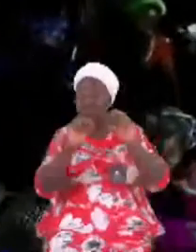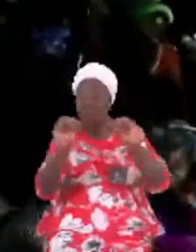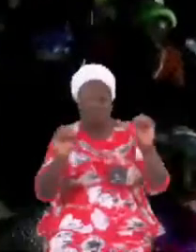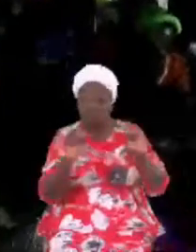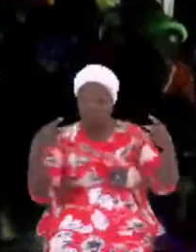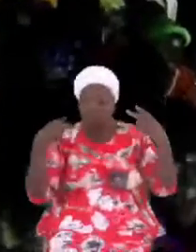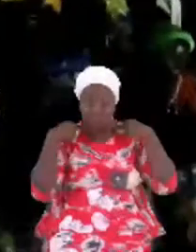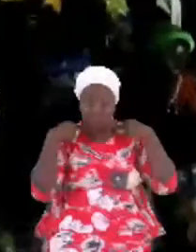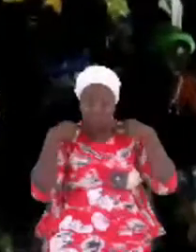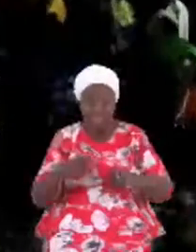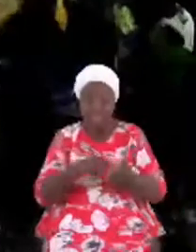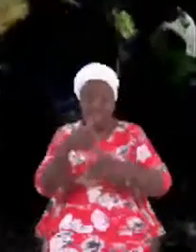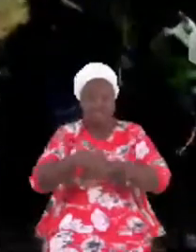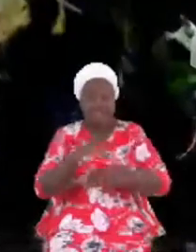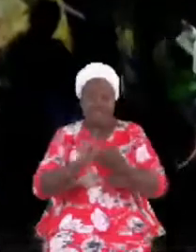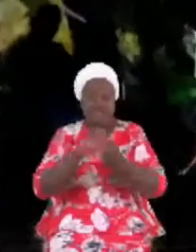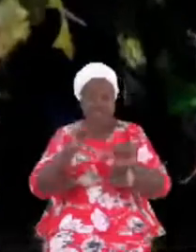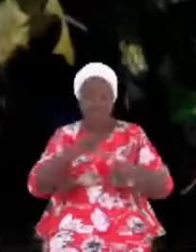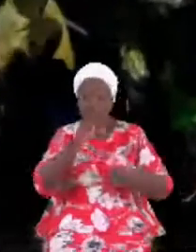Il n'y a pas de jour qui ne peut pas être brisé.